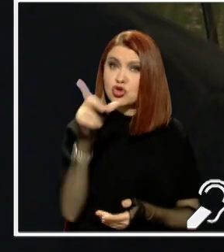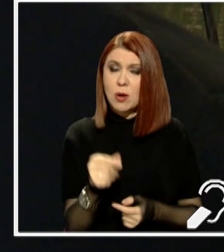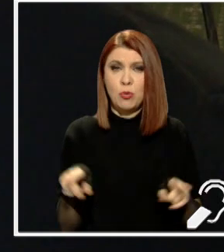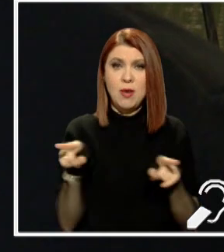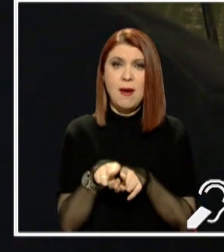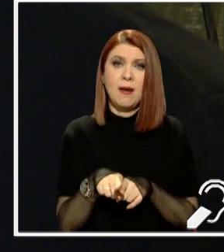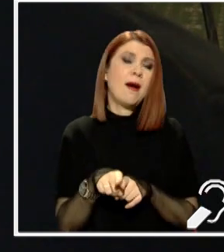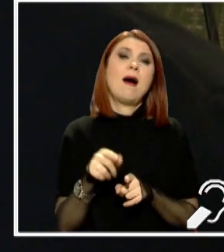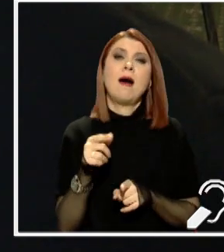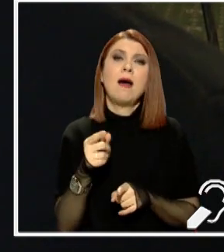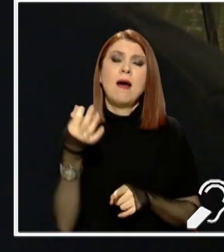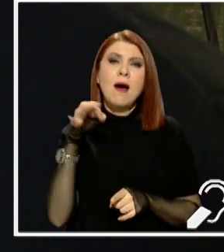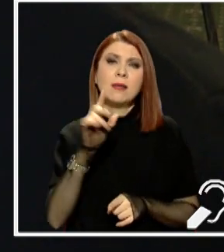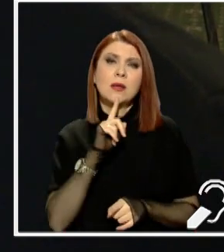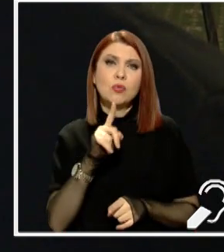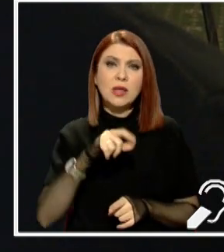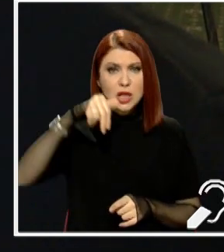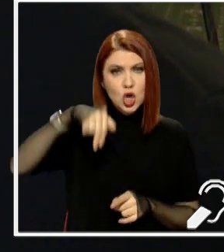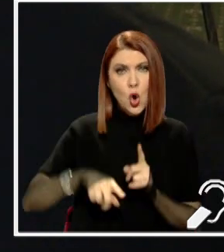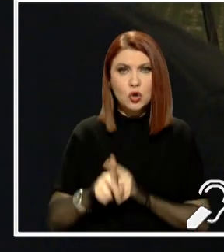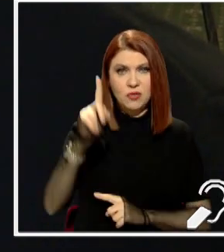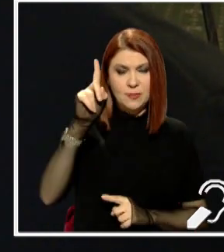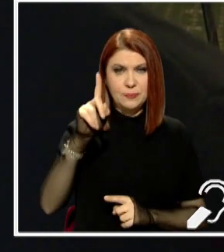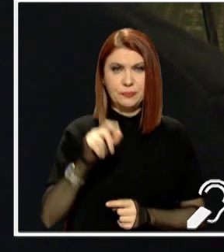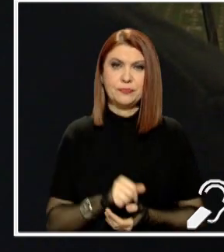fi Eta sau Ainu din nord, de exemplu.